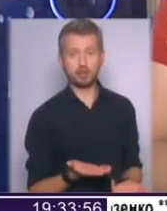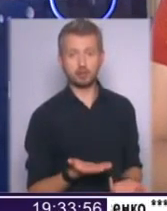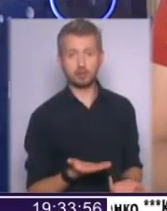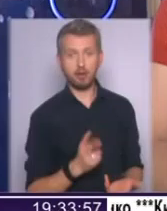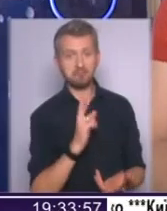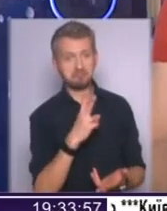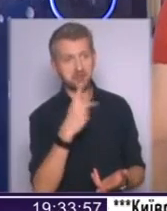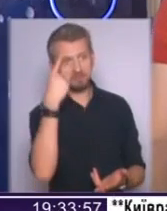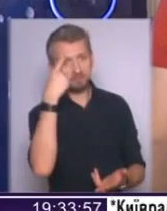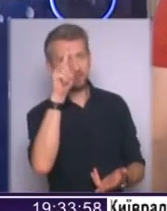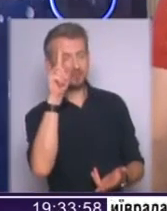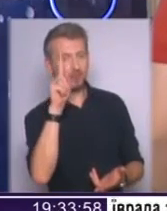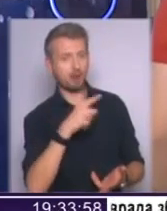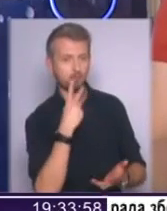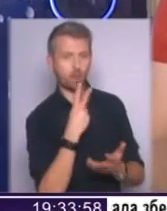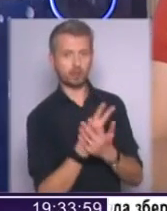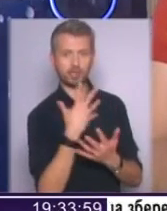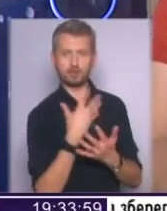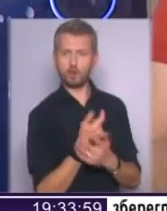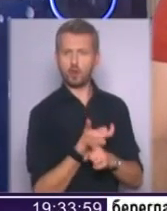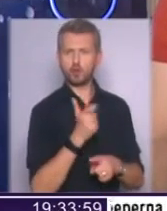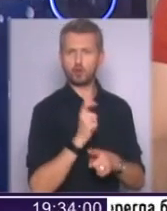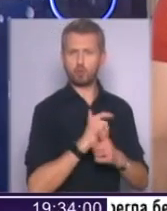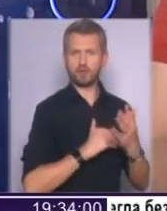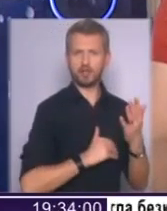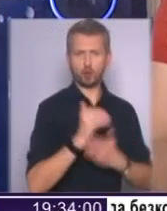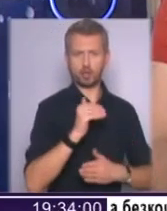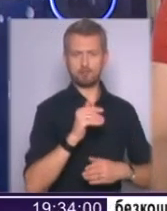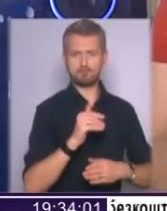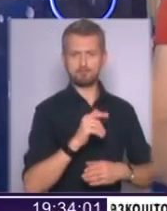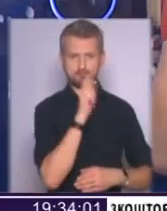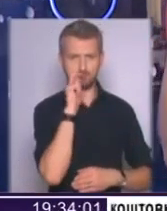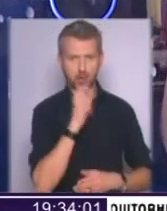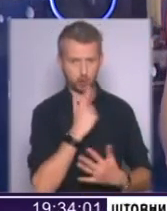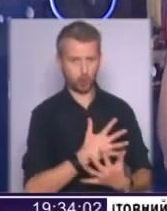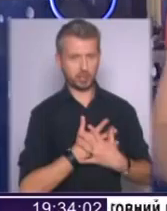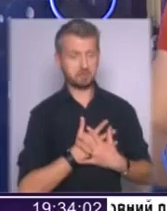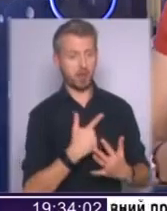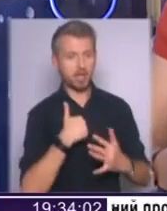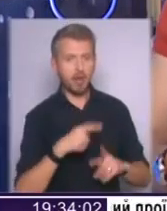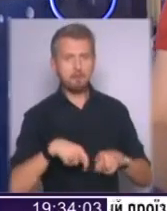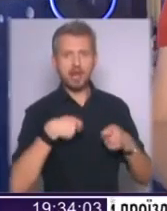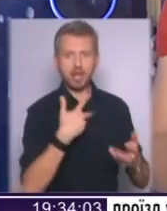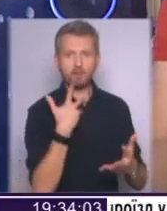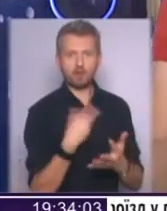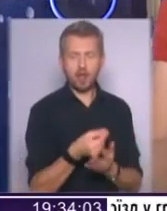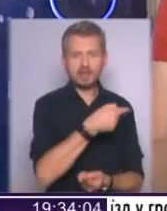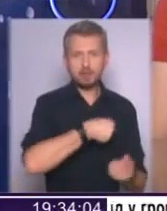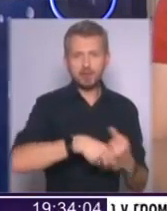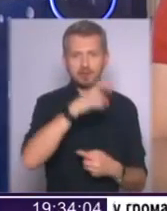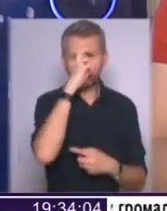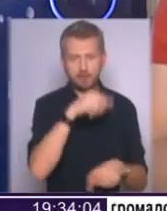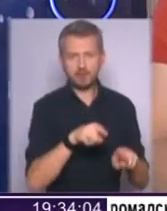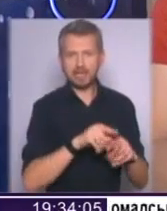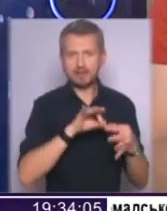креативна ідея, да? І показати свій супервисокий патріотизм, в тому числі, що я передав власний бізнес державі в такий складний час, і